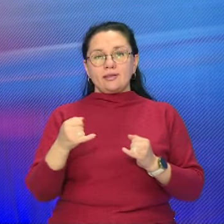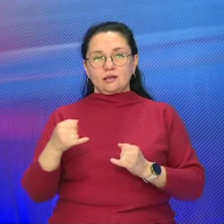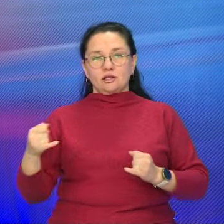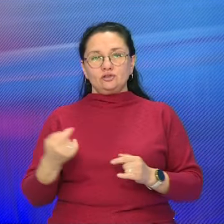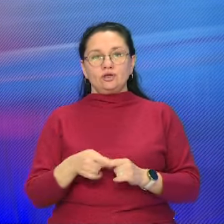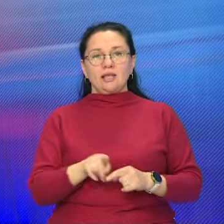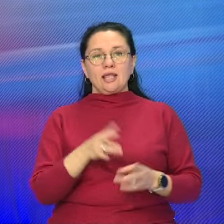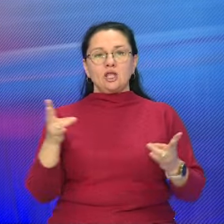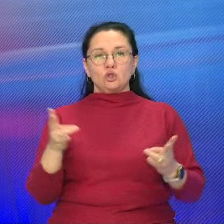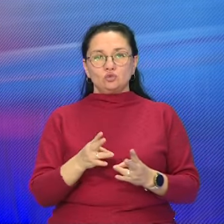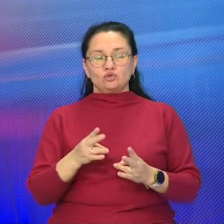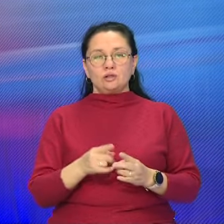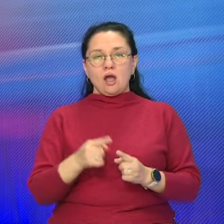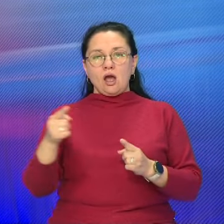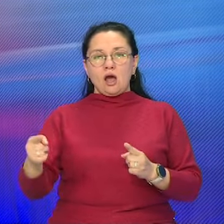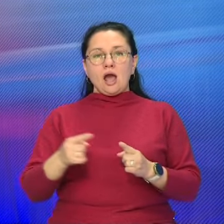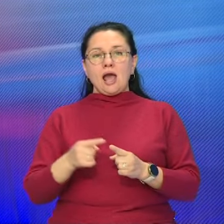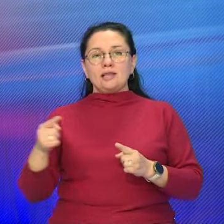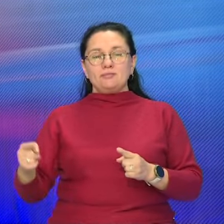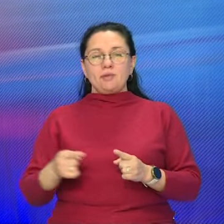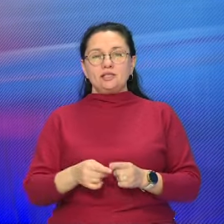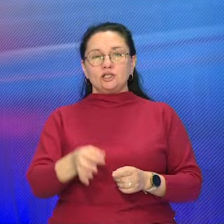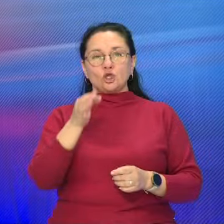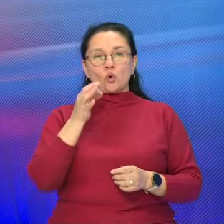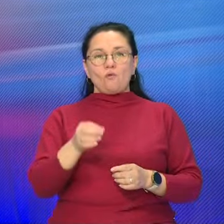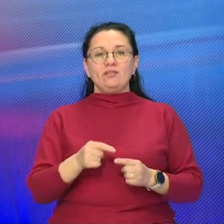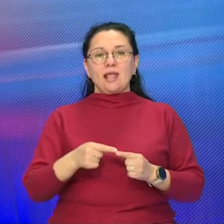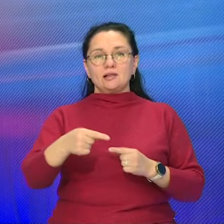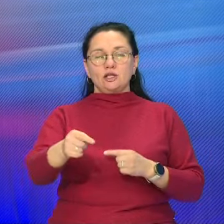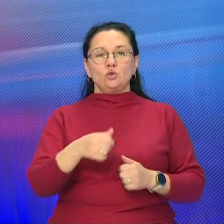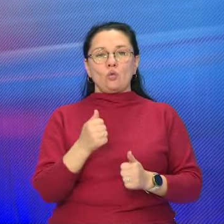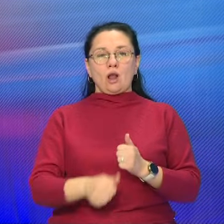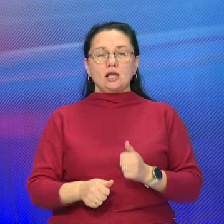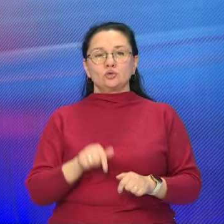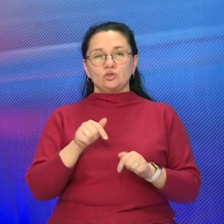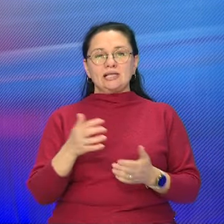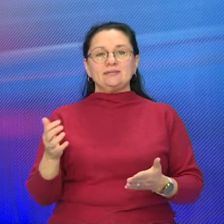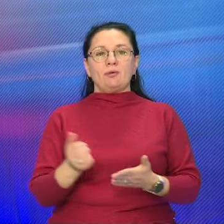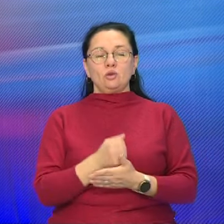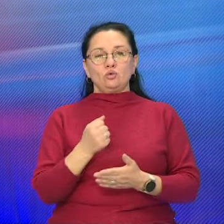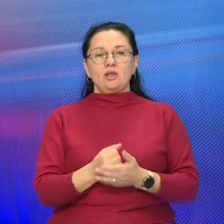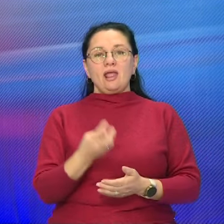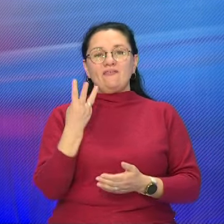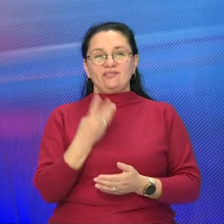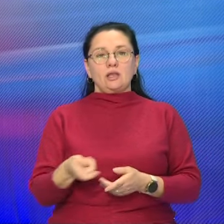надо отмерить ровную длину каждой из них. Здесь у нас получилось сновать в три